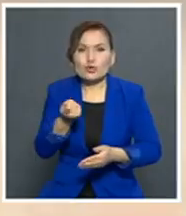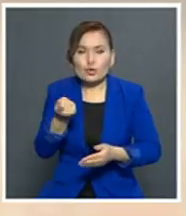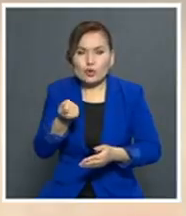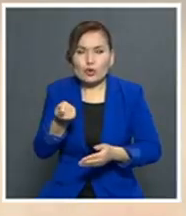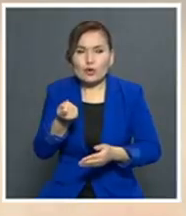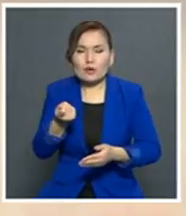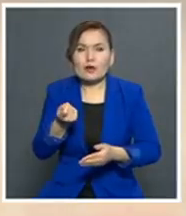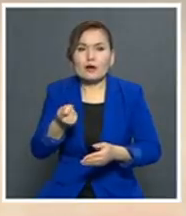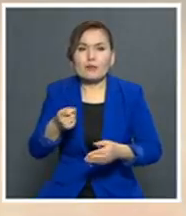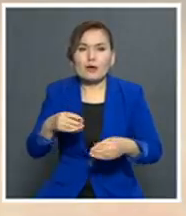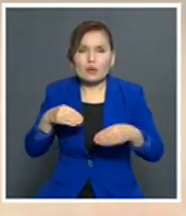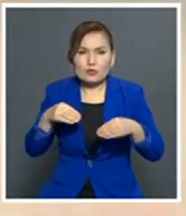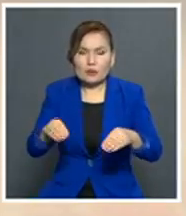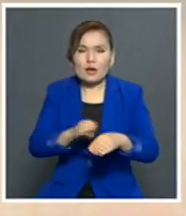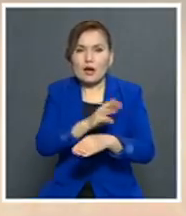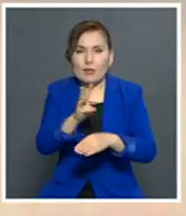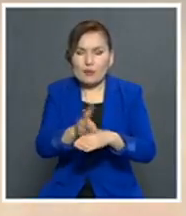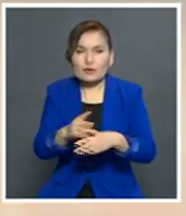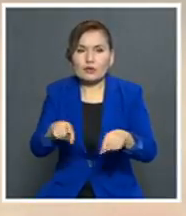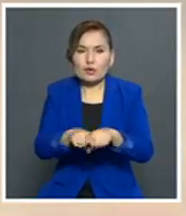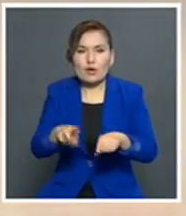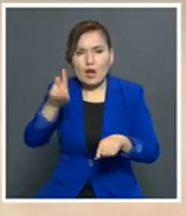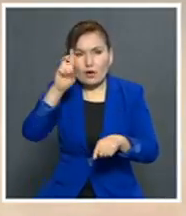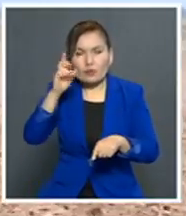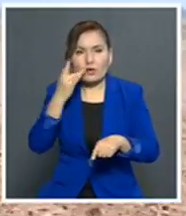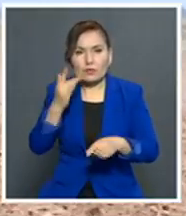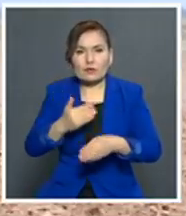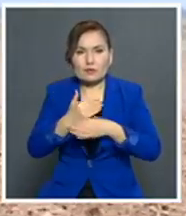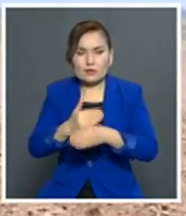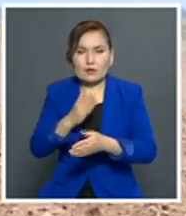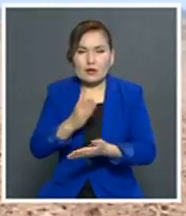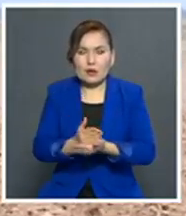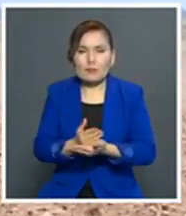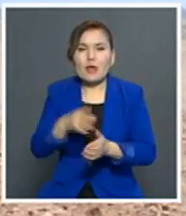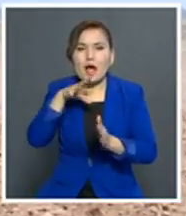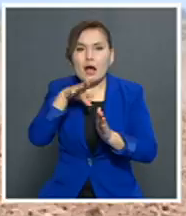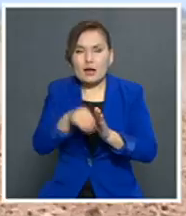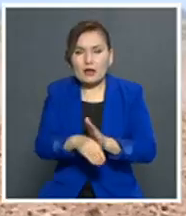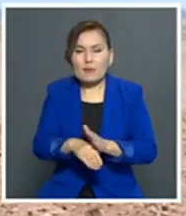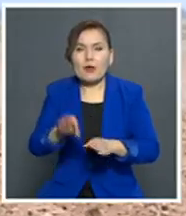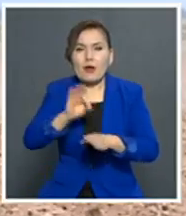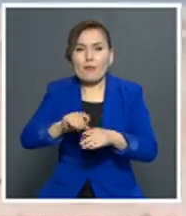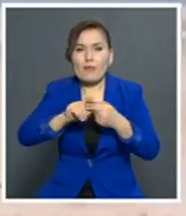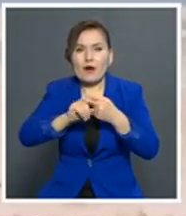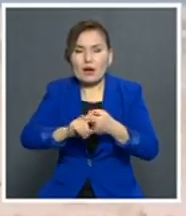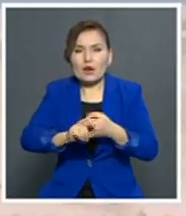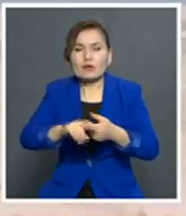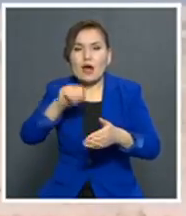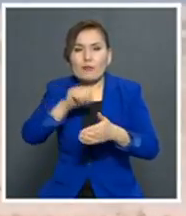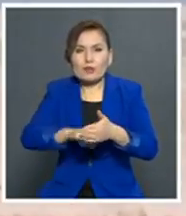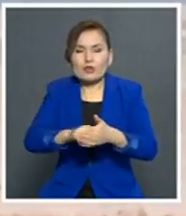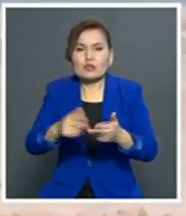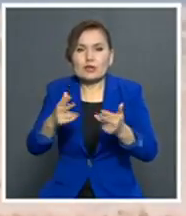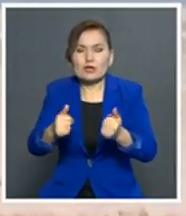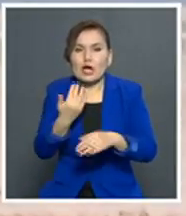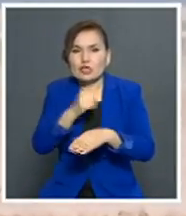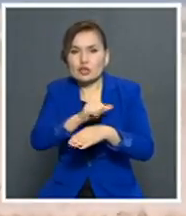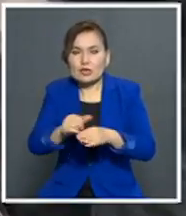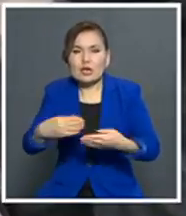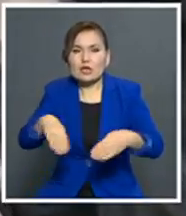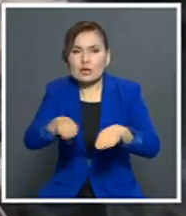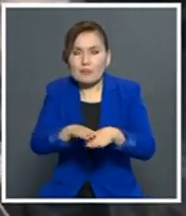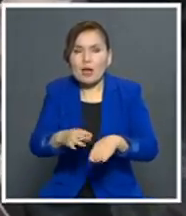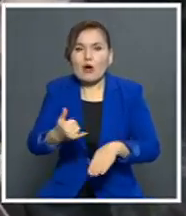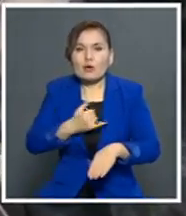тұқым беру жағынан үкімет тарапынан субсидияланатын болып жатыр. Яғни індет жайлап күллі әлем қыспақта тұрғанымен қырдағы тірлік